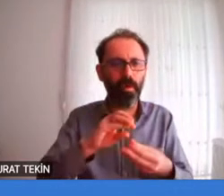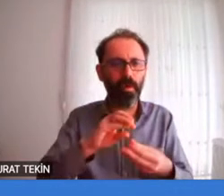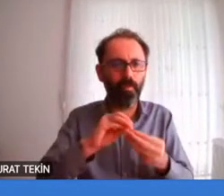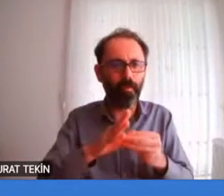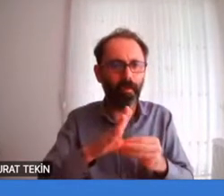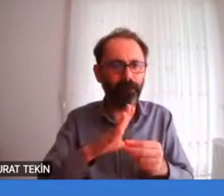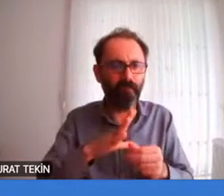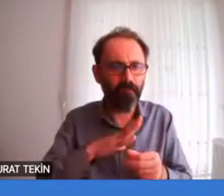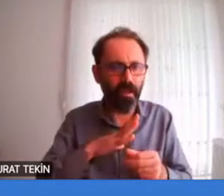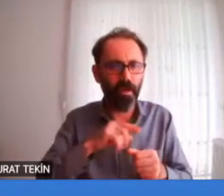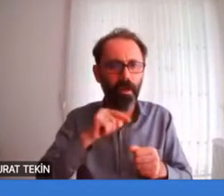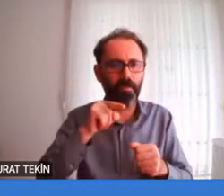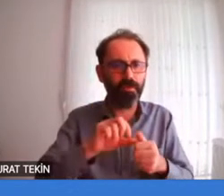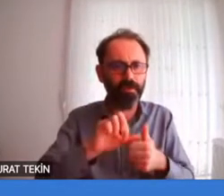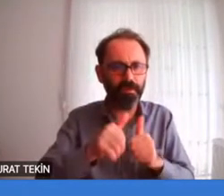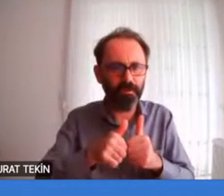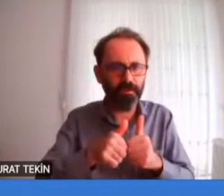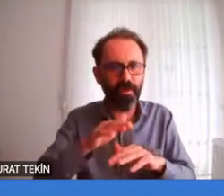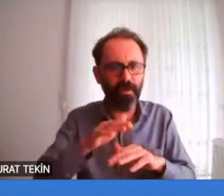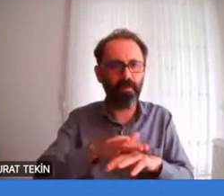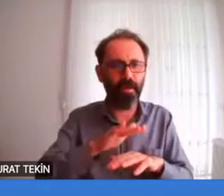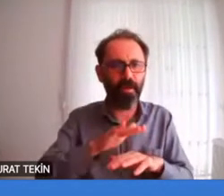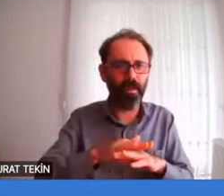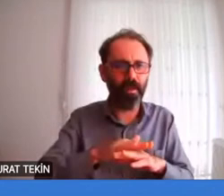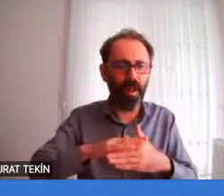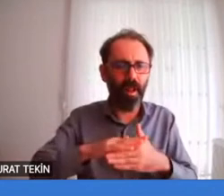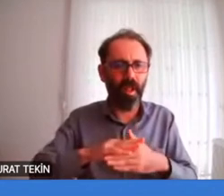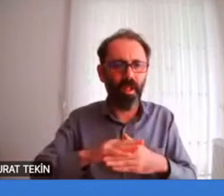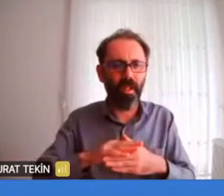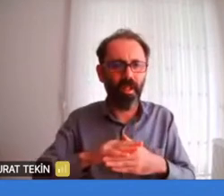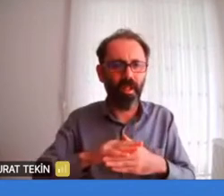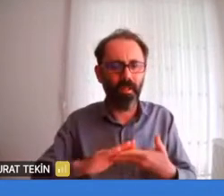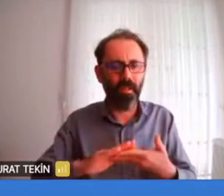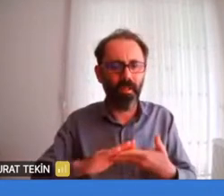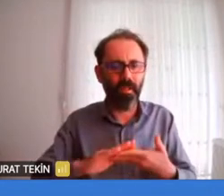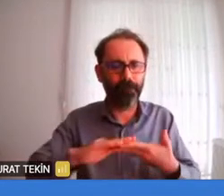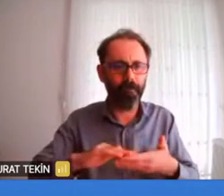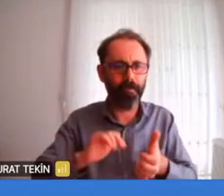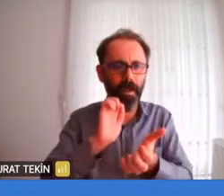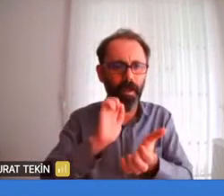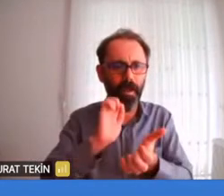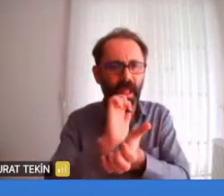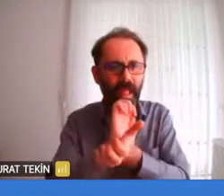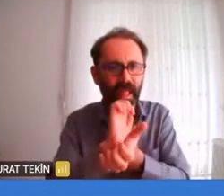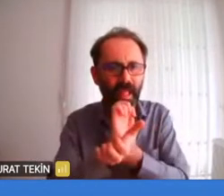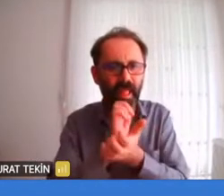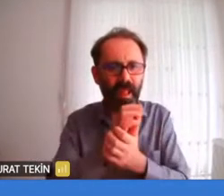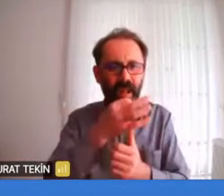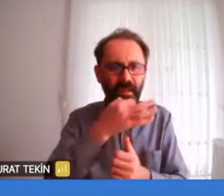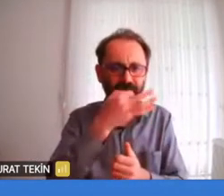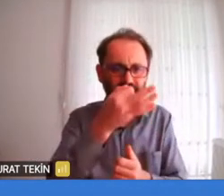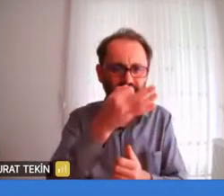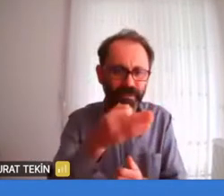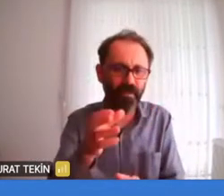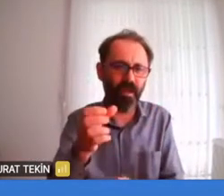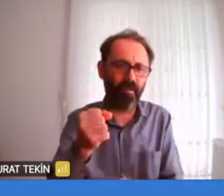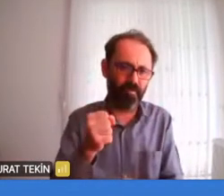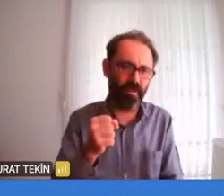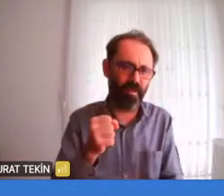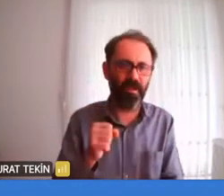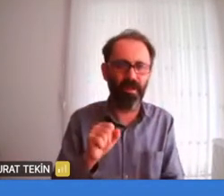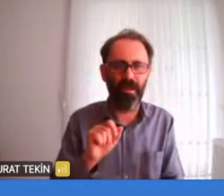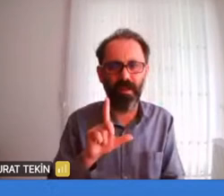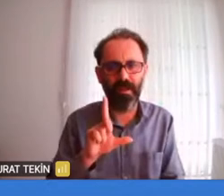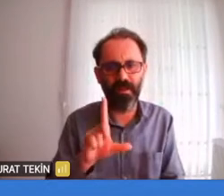aile. Hı hı. Ve bunlar yani şimdi bizim için engel diye bir şey yok. Bizim kenarımızda konuşuyoruz. Bizim